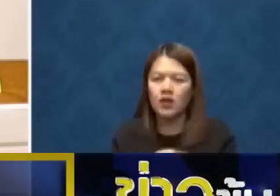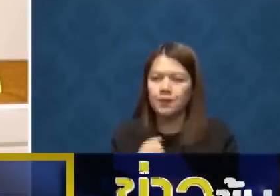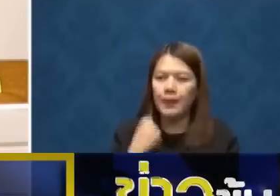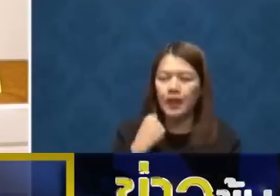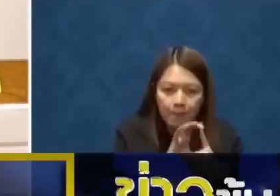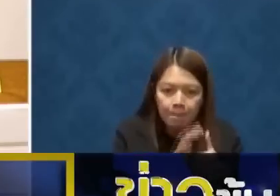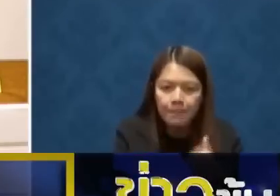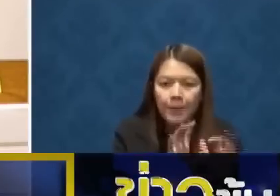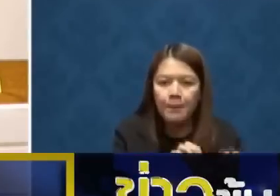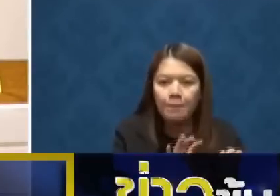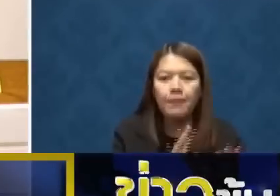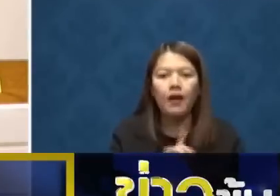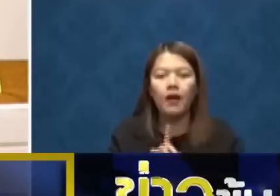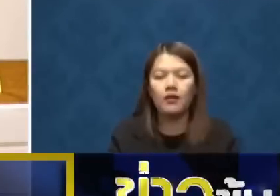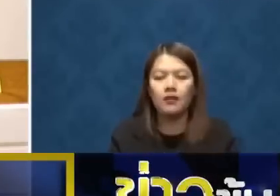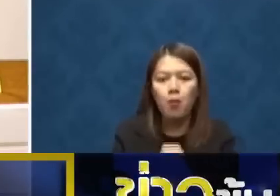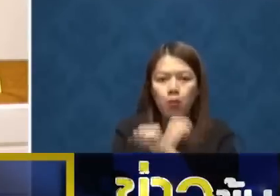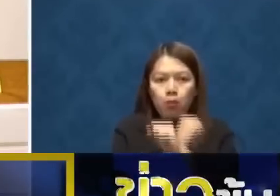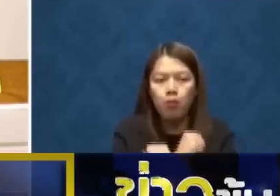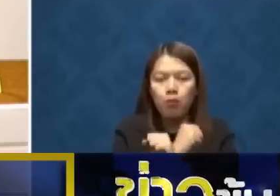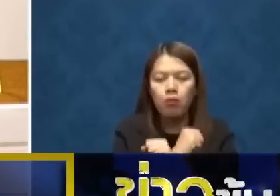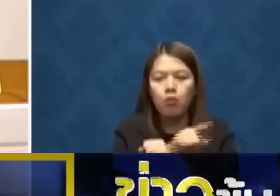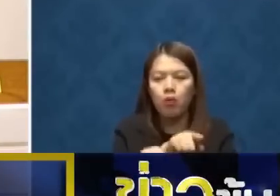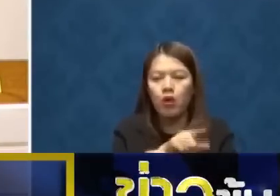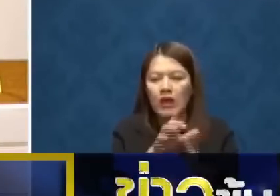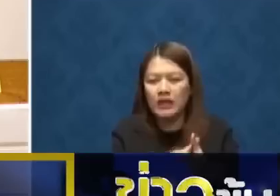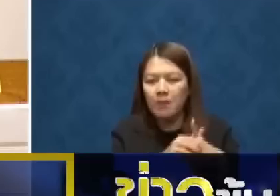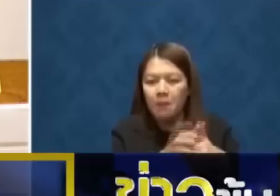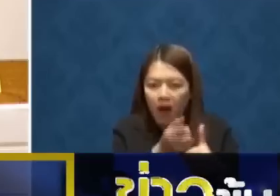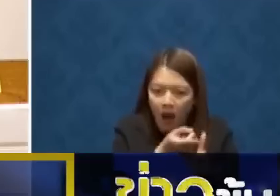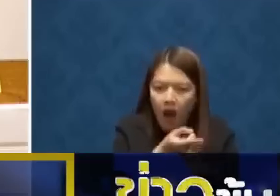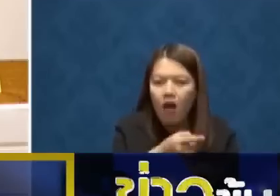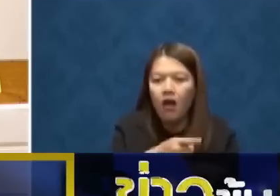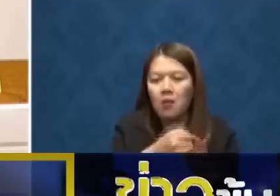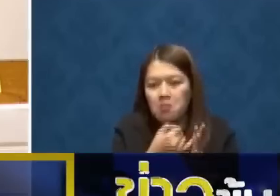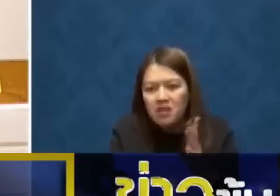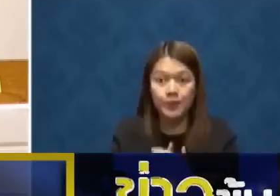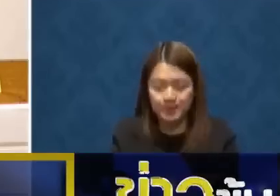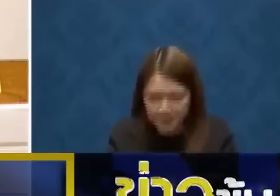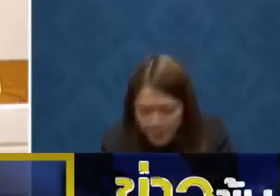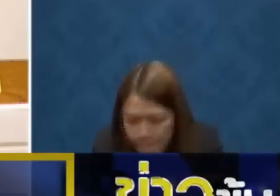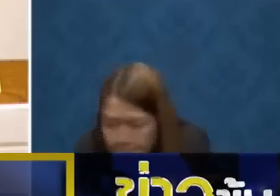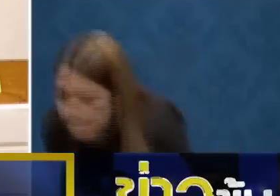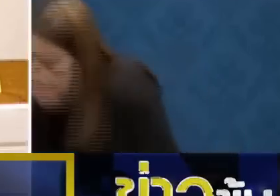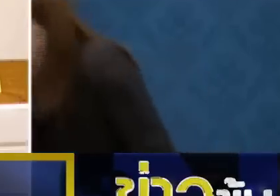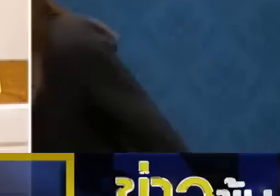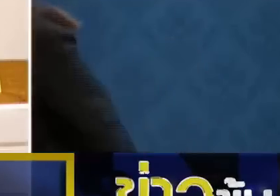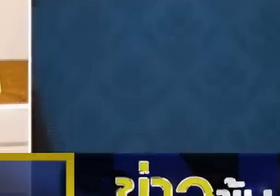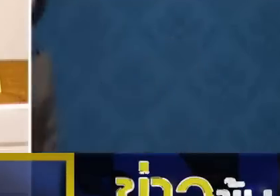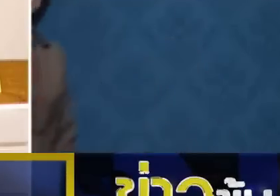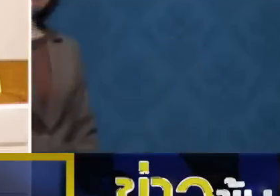ไปปกติไม่ได้เลื่อนน ะ แล้วมันไประบุว่าเจ้าหน้าที่ควบคุมตัวต้องมีอุปกรณ์มีกล้อง ใช่ค่ะ ถ้าเกิดไม่เลื่อ